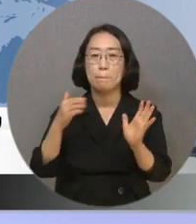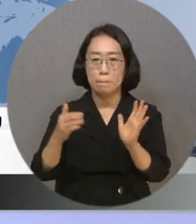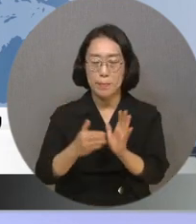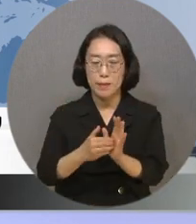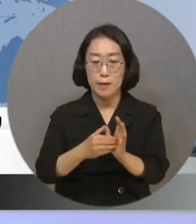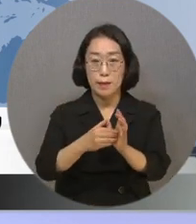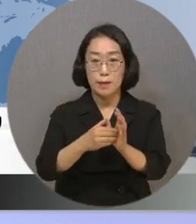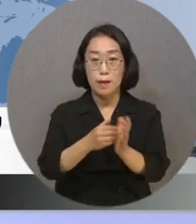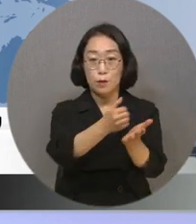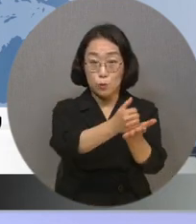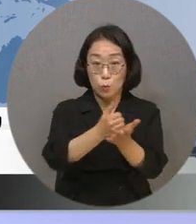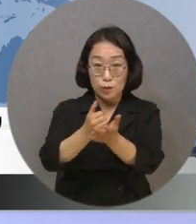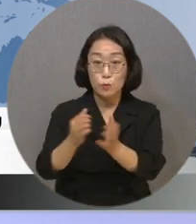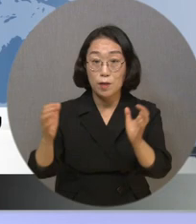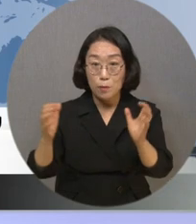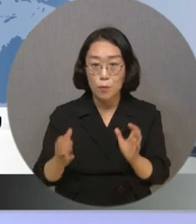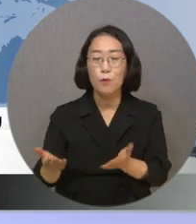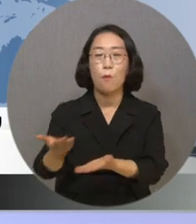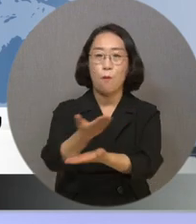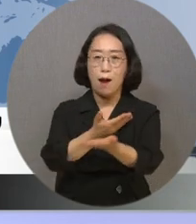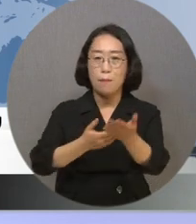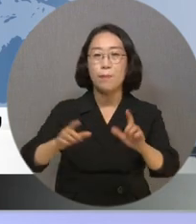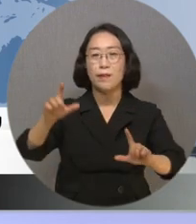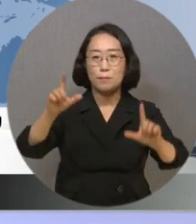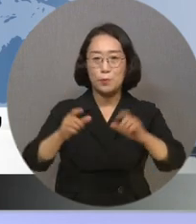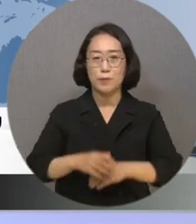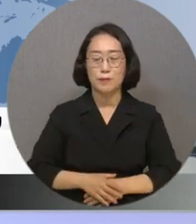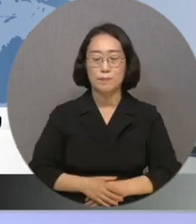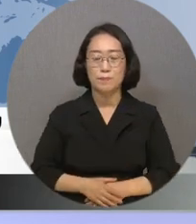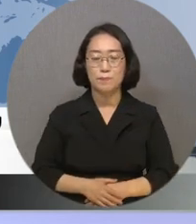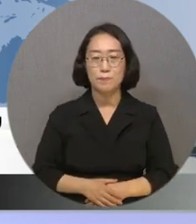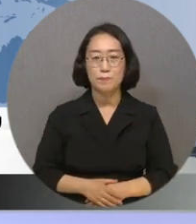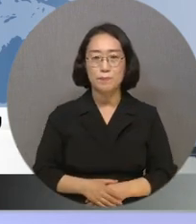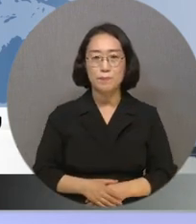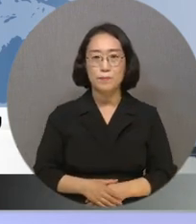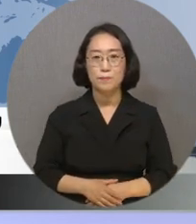초대해 소통하고 화합하는 시간을 보냈는데요. 정은성 기자입니다.